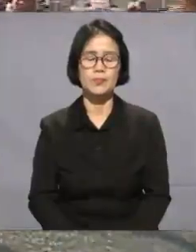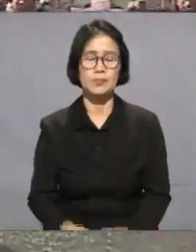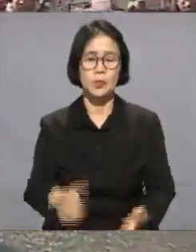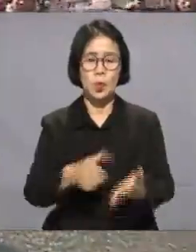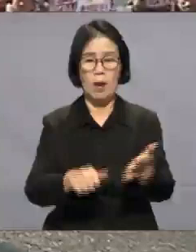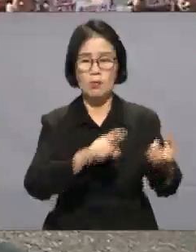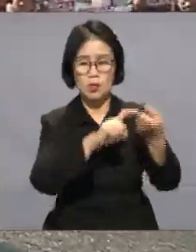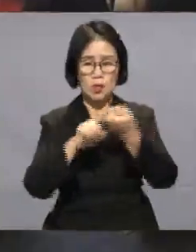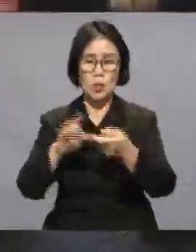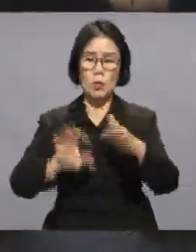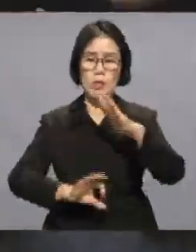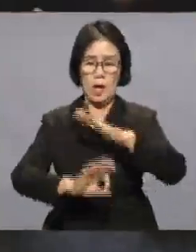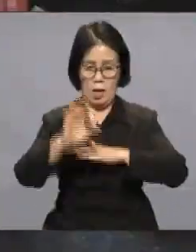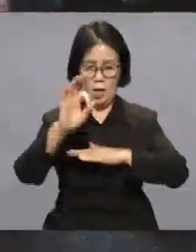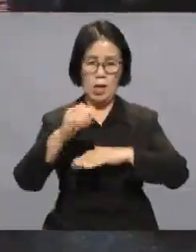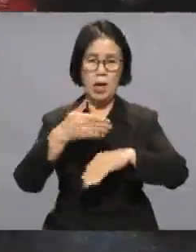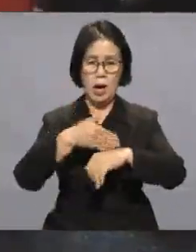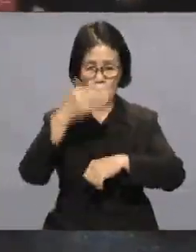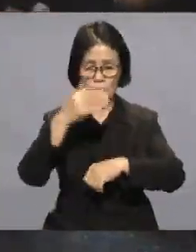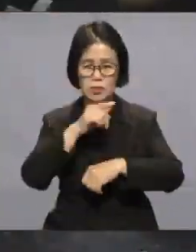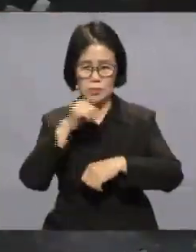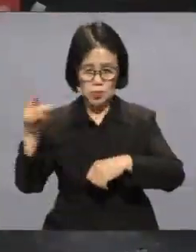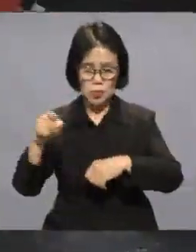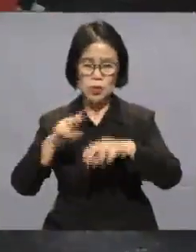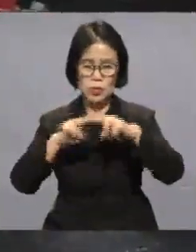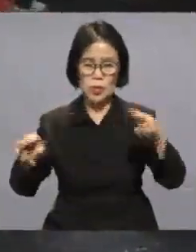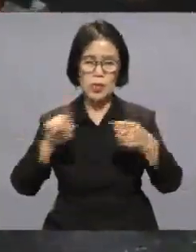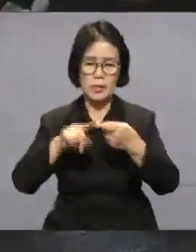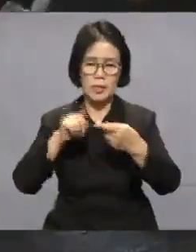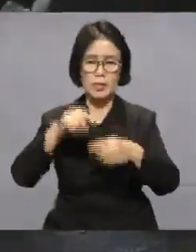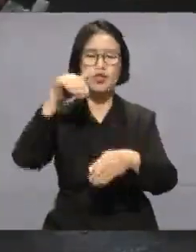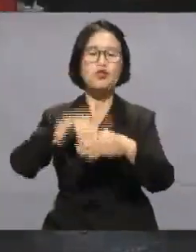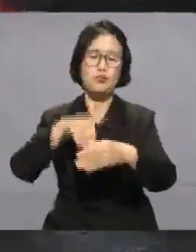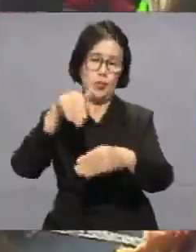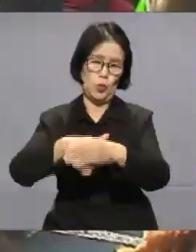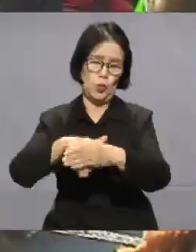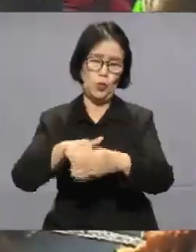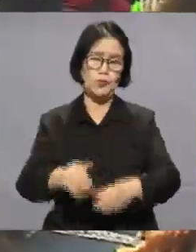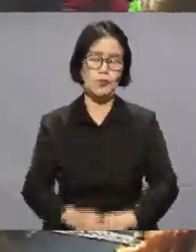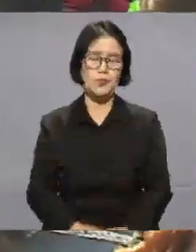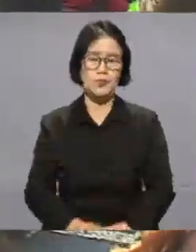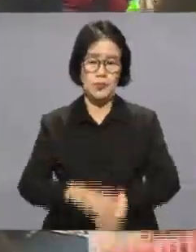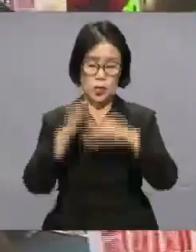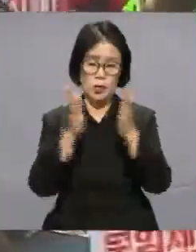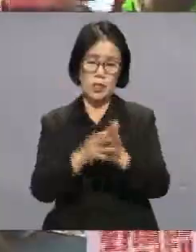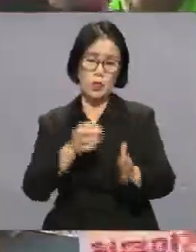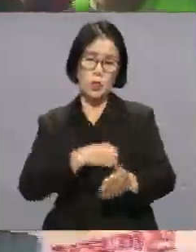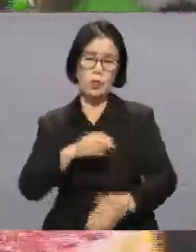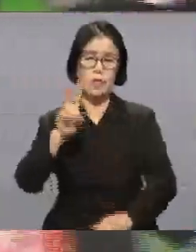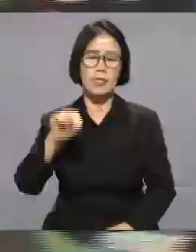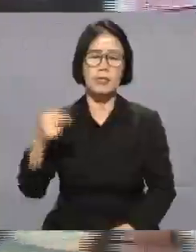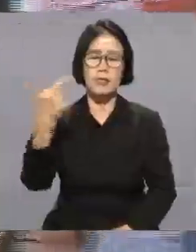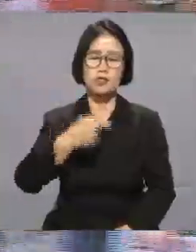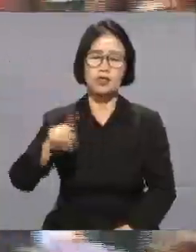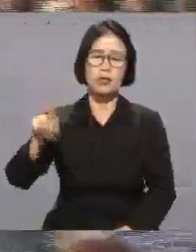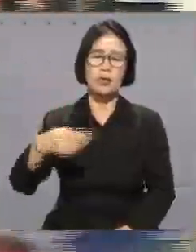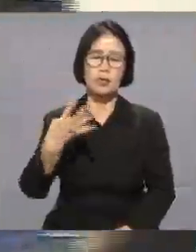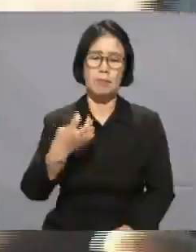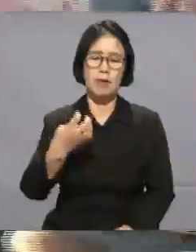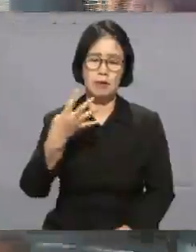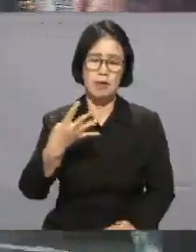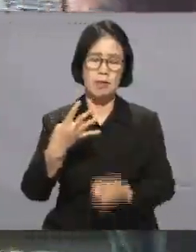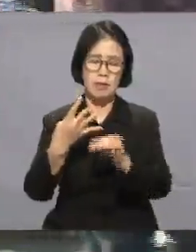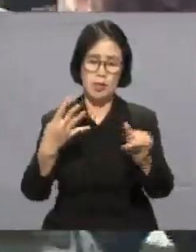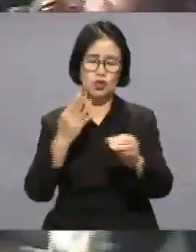화물연대는 오늘 오전 9시부터 파업 처리를 두고 총투표를 진행했습니다 전체 조합원 26,100 44명